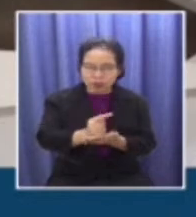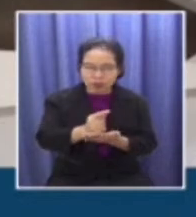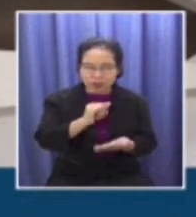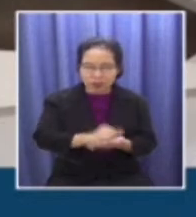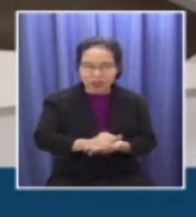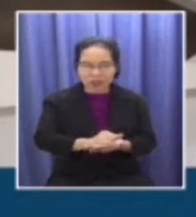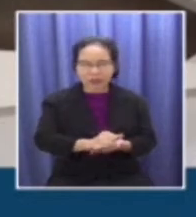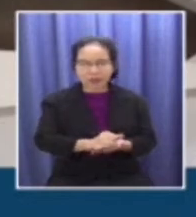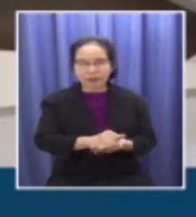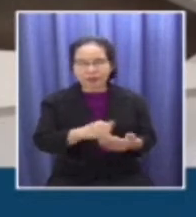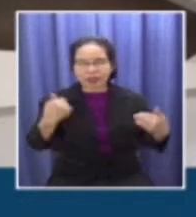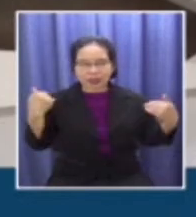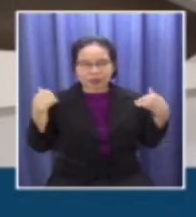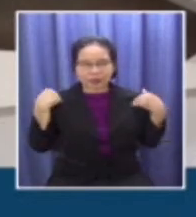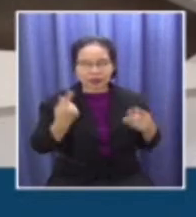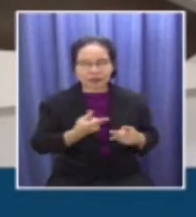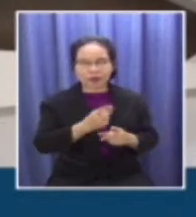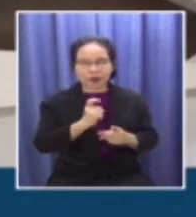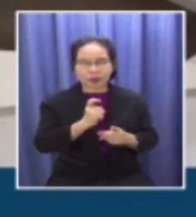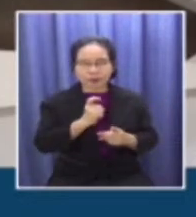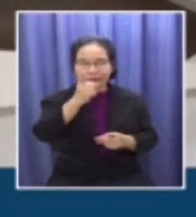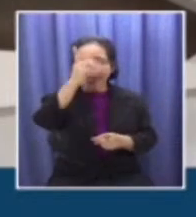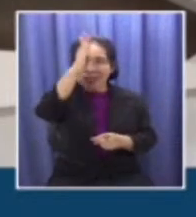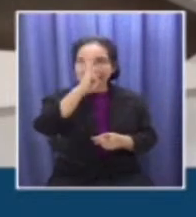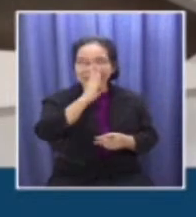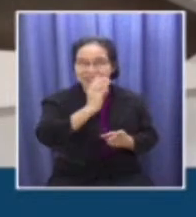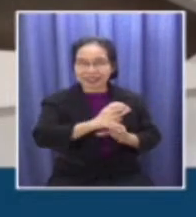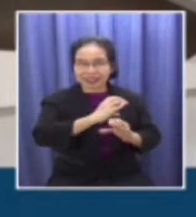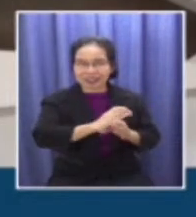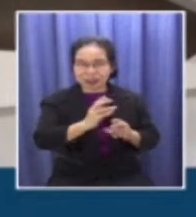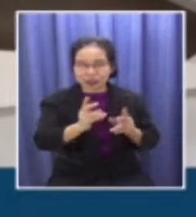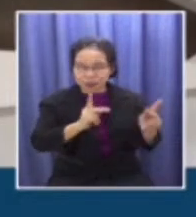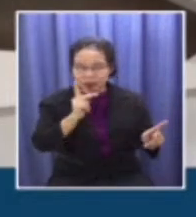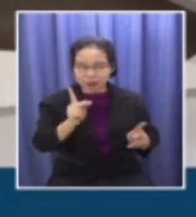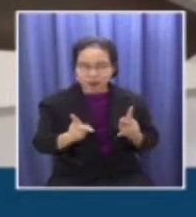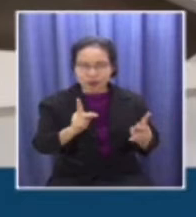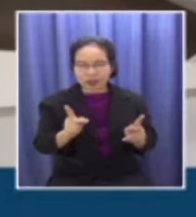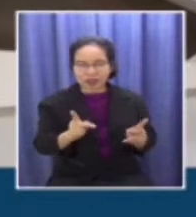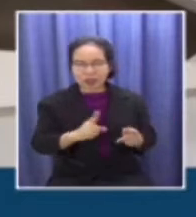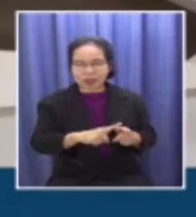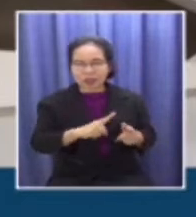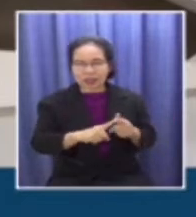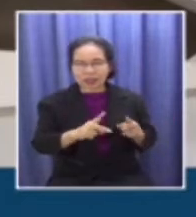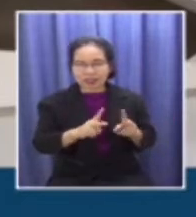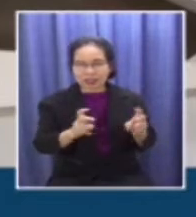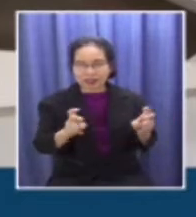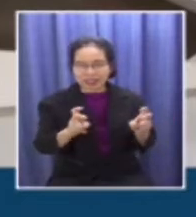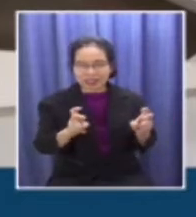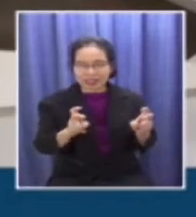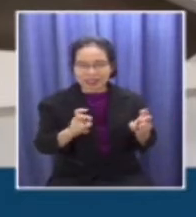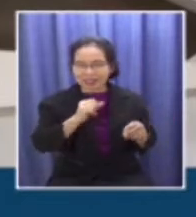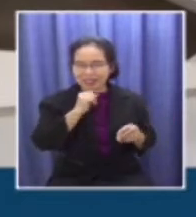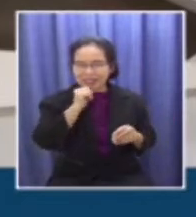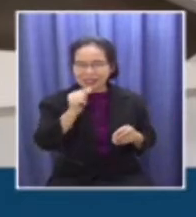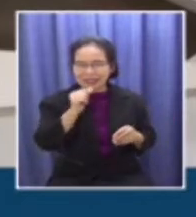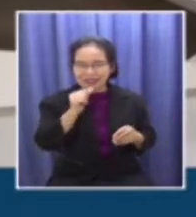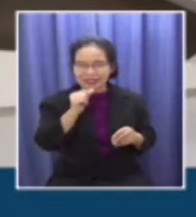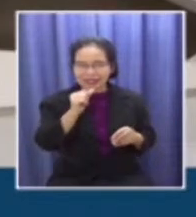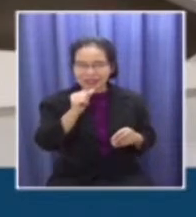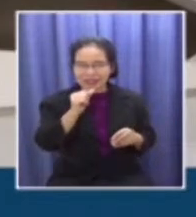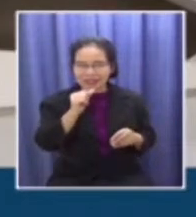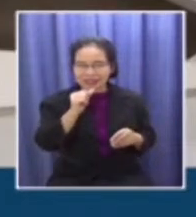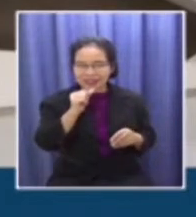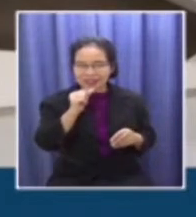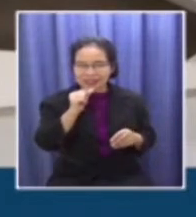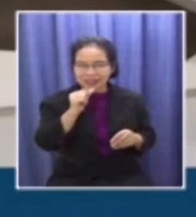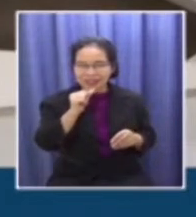aso mmoa de aso nipa mu awo mu ahyenso de na aso no mmoa de na so nkrofo ya nya Nyankopɔn ni wo ye wo mo hwe